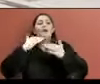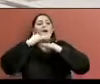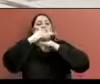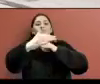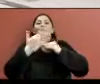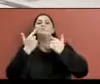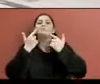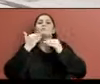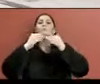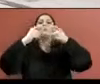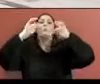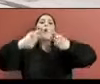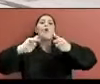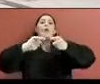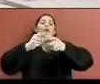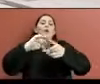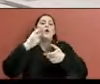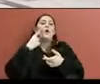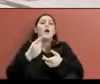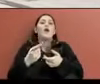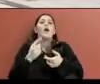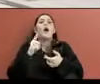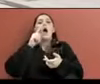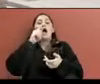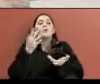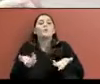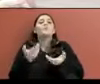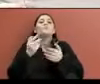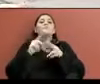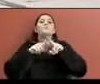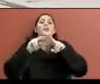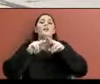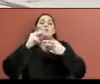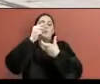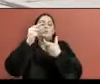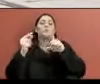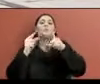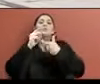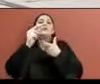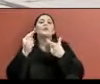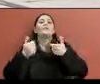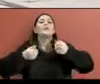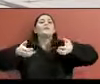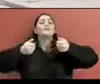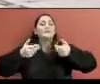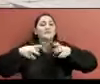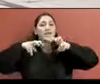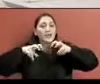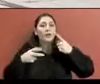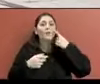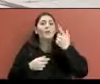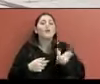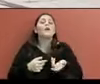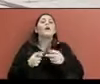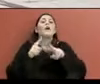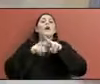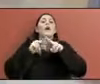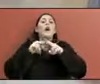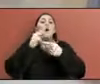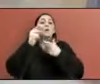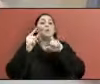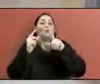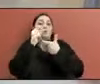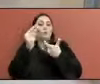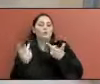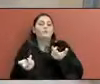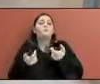bölgesinde özellikle akülü tekerlekli sandalyelerimiz, oraya değinmedik ama şu anda biz akülü tekerlekli